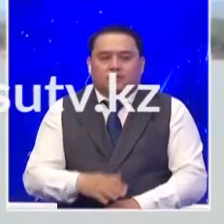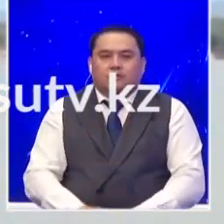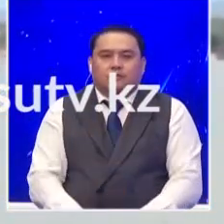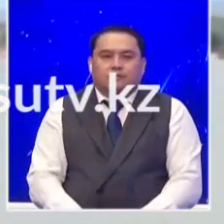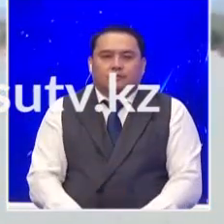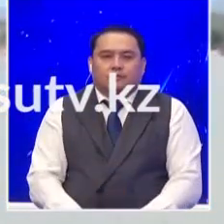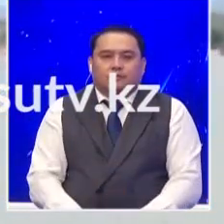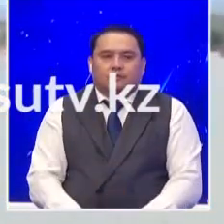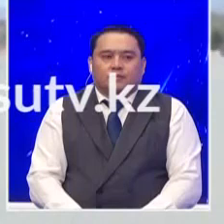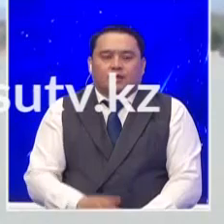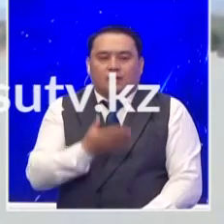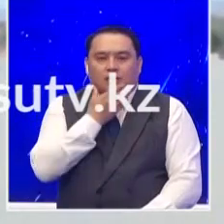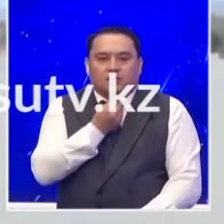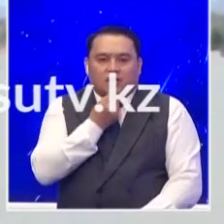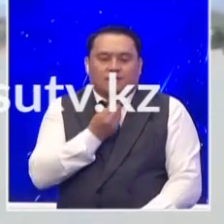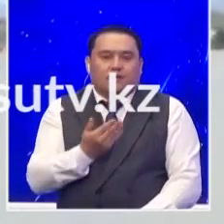он очень красивый,